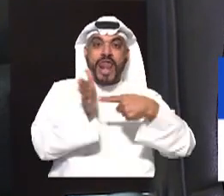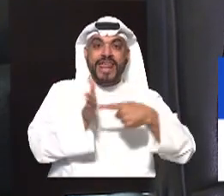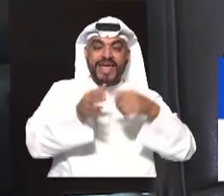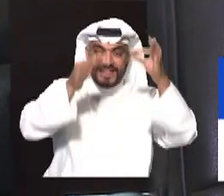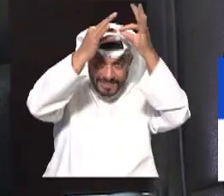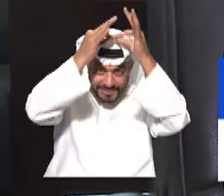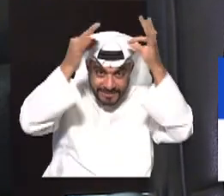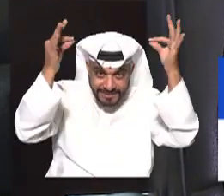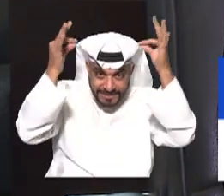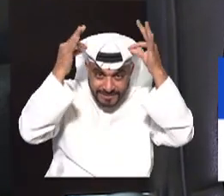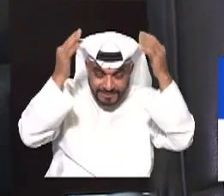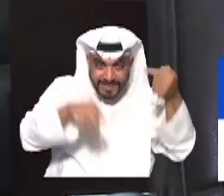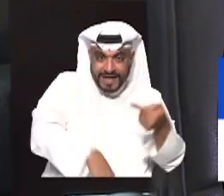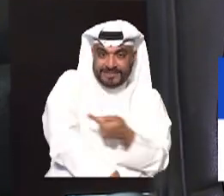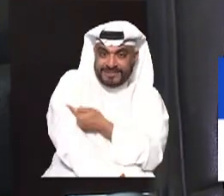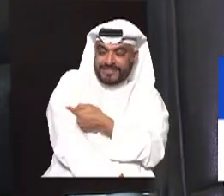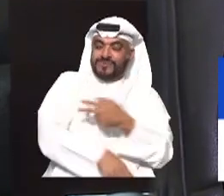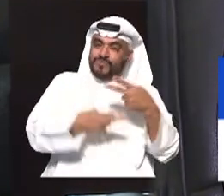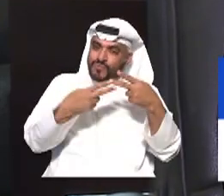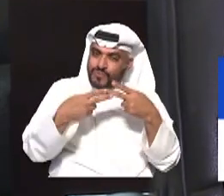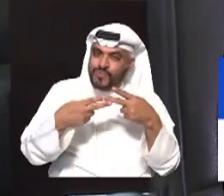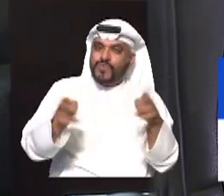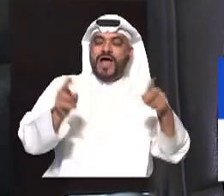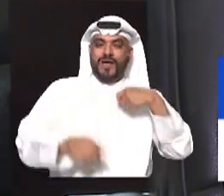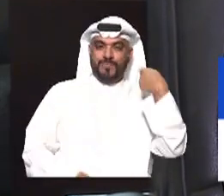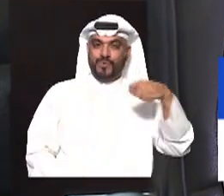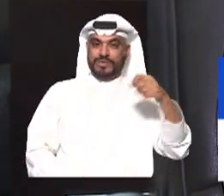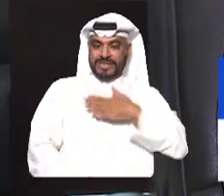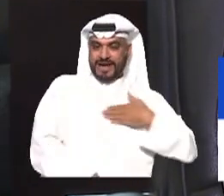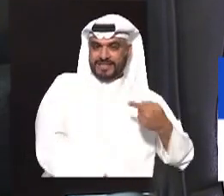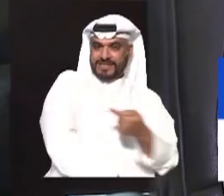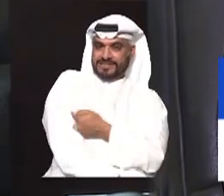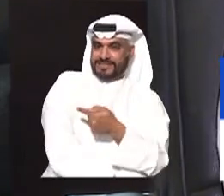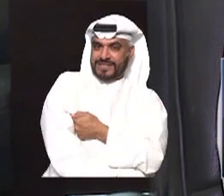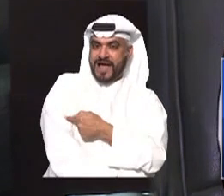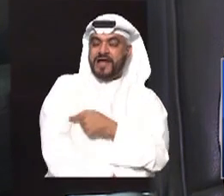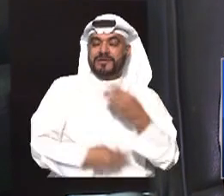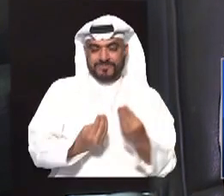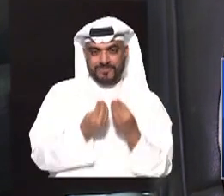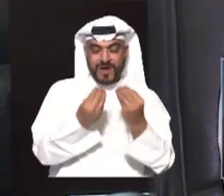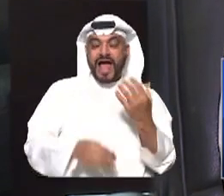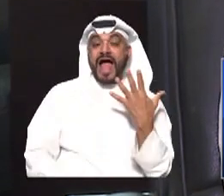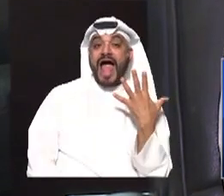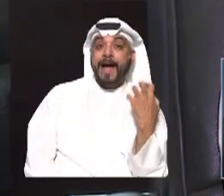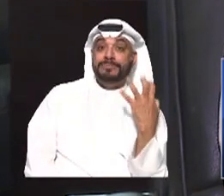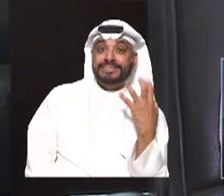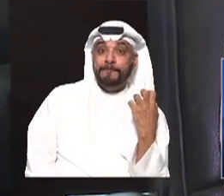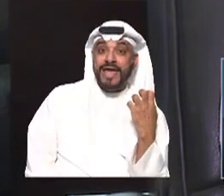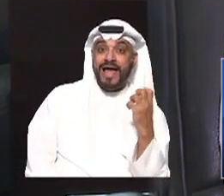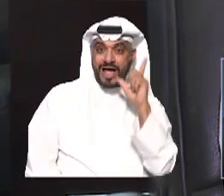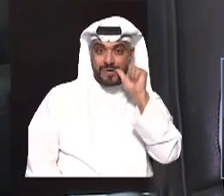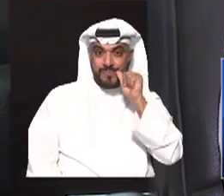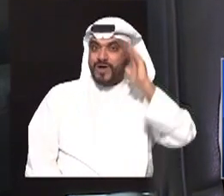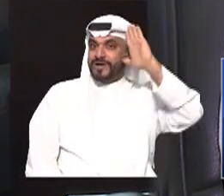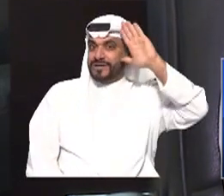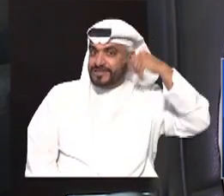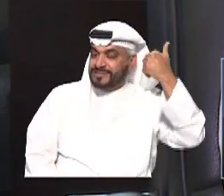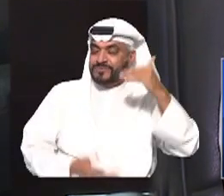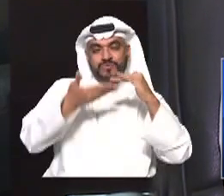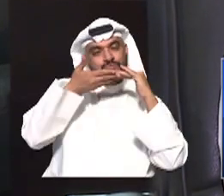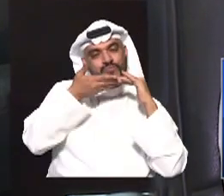التمريض بالسماح لوزارة الصحة بالاستعانة بحد أقصى بعدد 500 طالب وطالبة